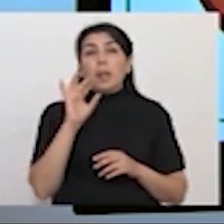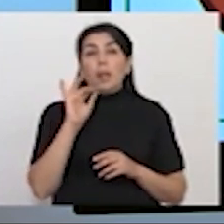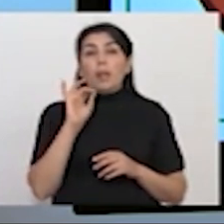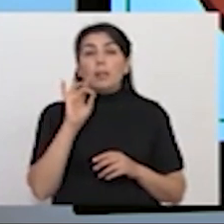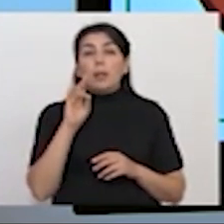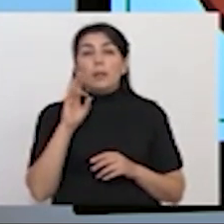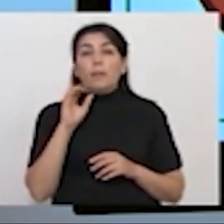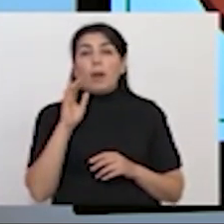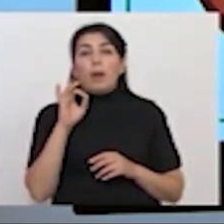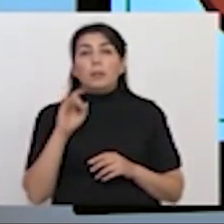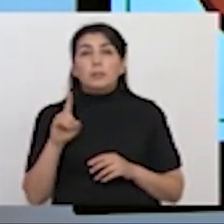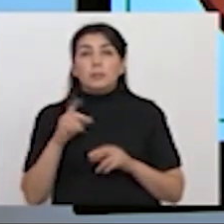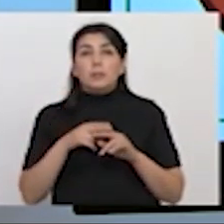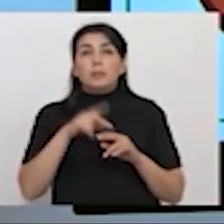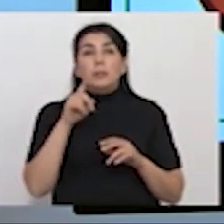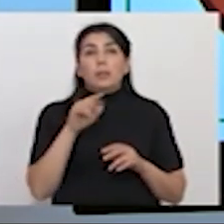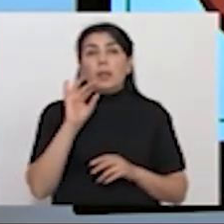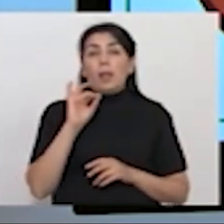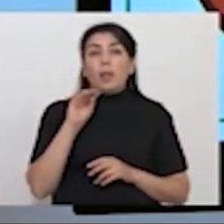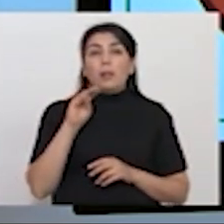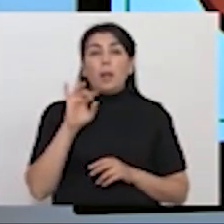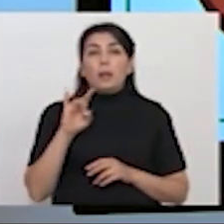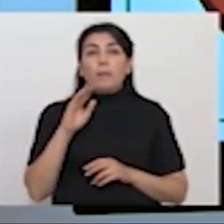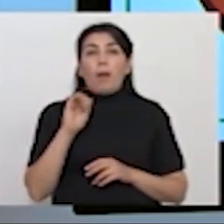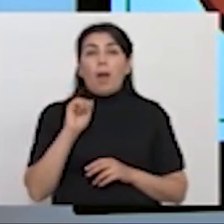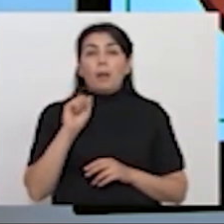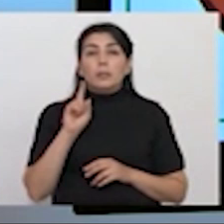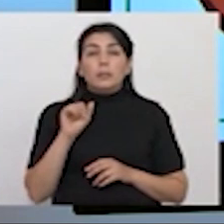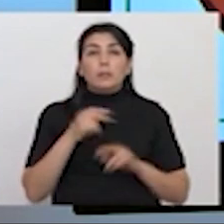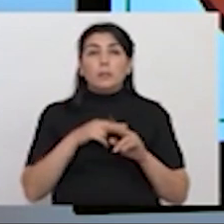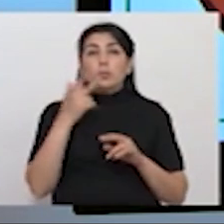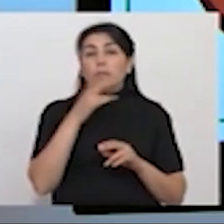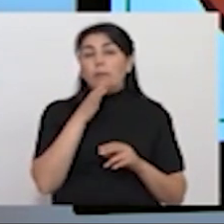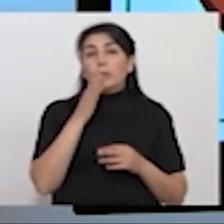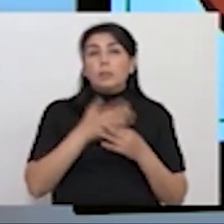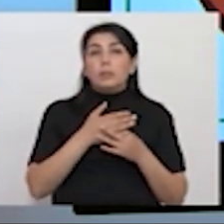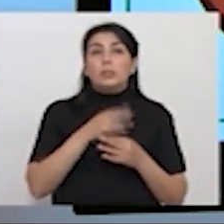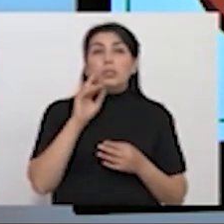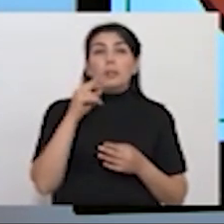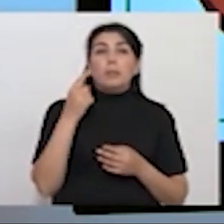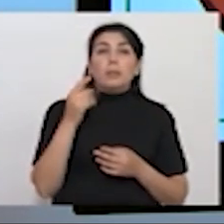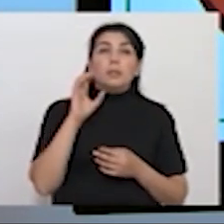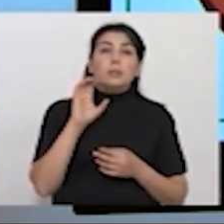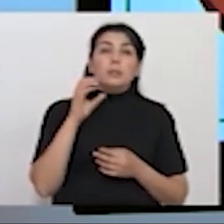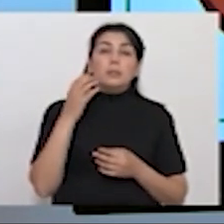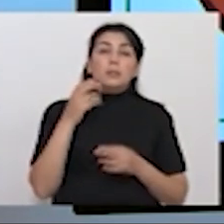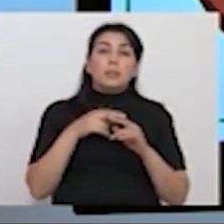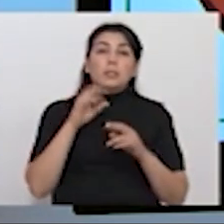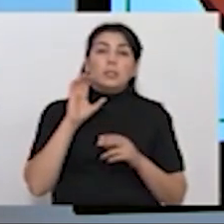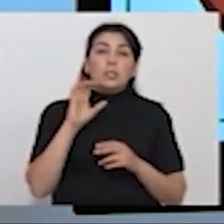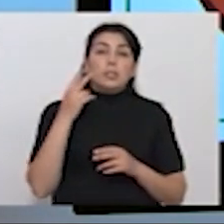interfaza, ikkinchisi mitoz. Interfaza bosqichi 3ta davrga bo'linadi: G1, S va